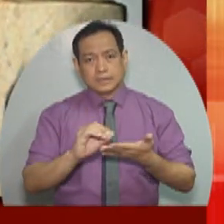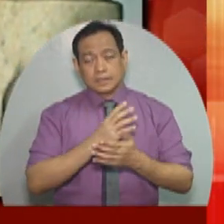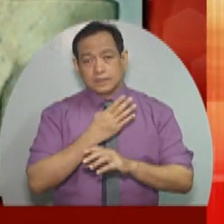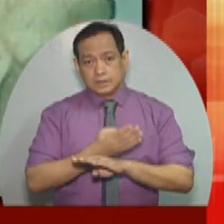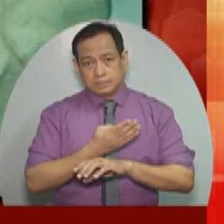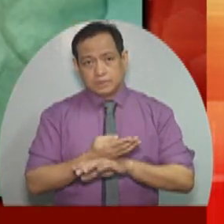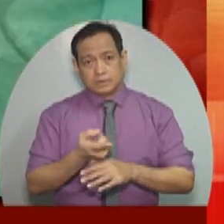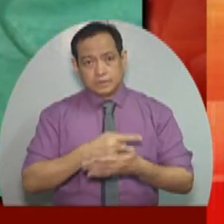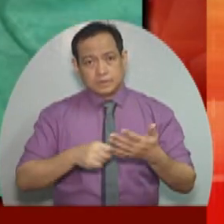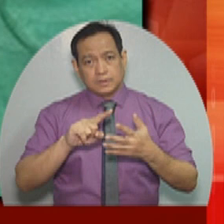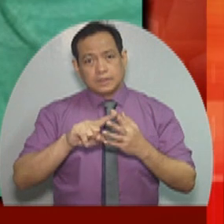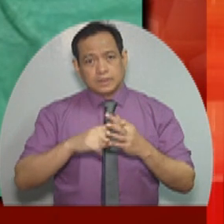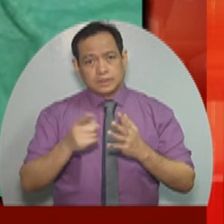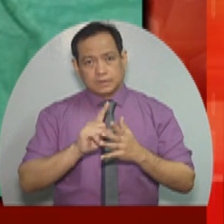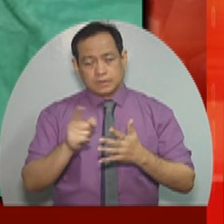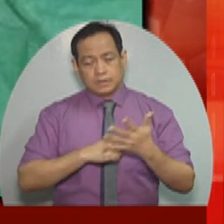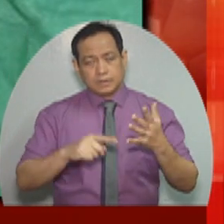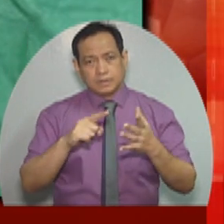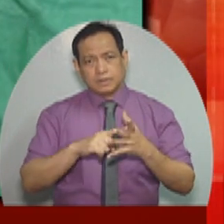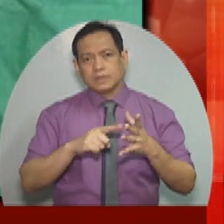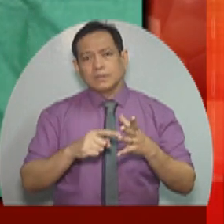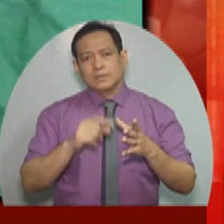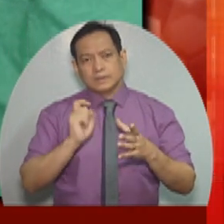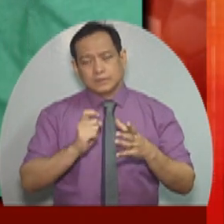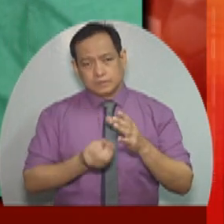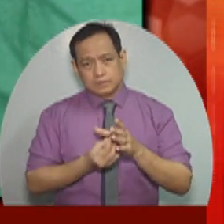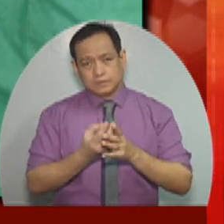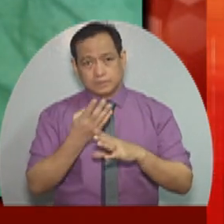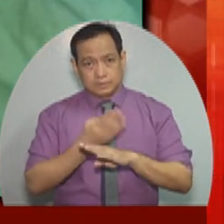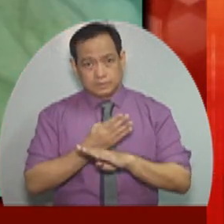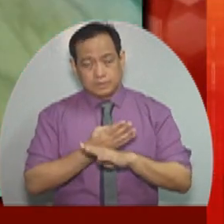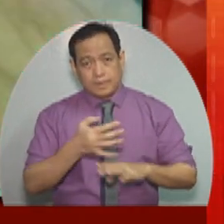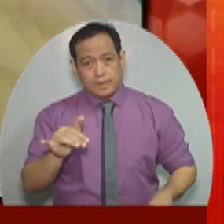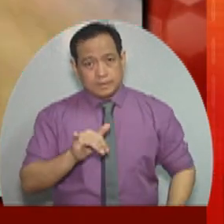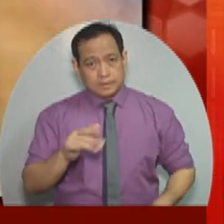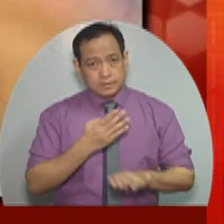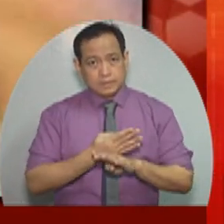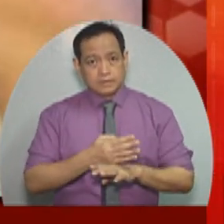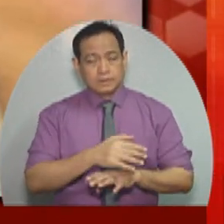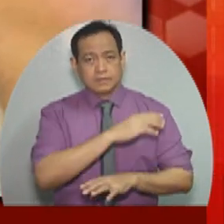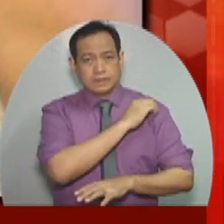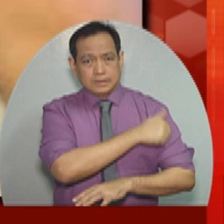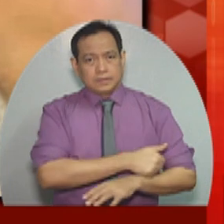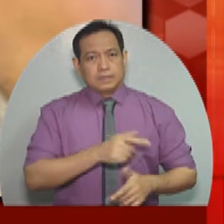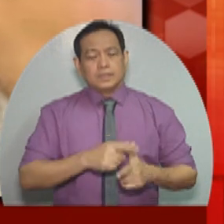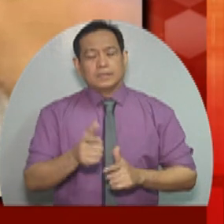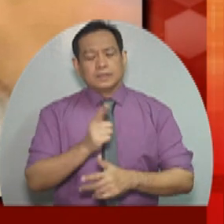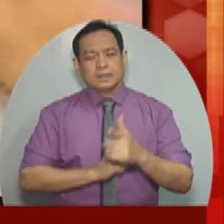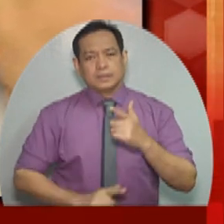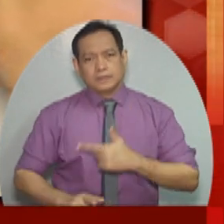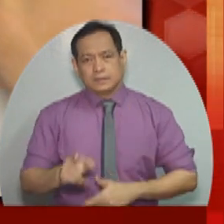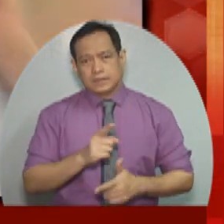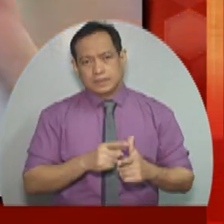buto. Kadalasan nagsisimula ito sa lugar kung saan mabilis tumutubo ang buto, katulad ng mga buto sa braso at